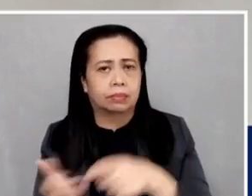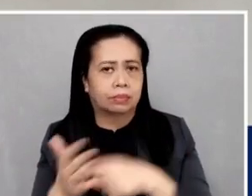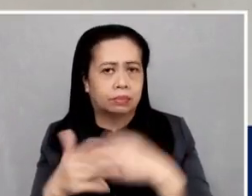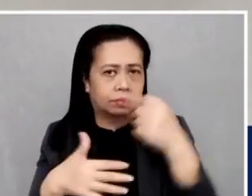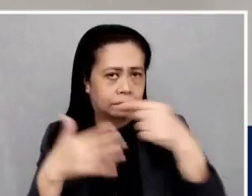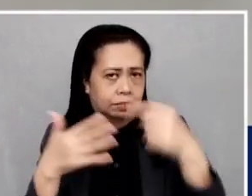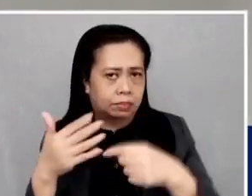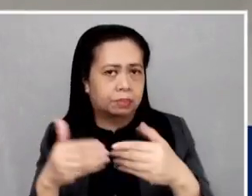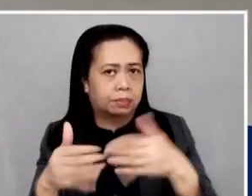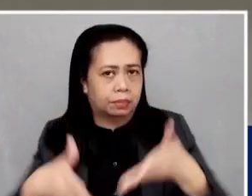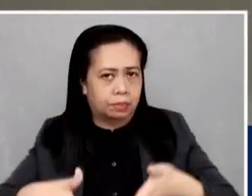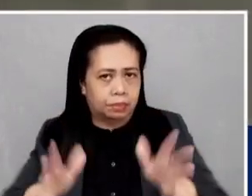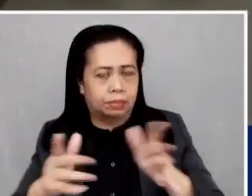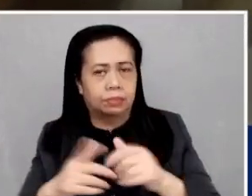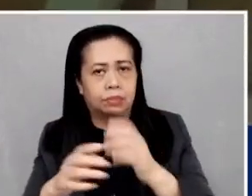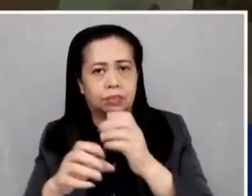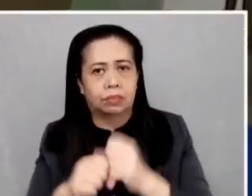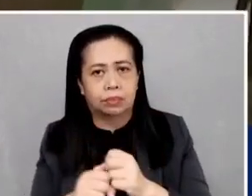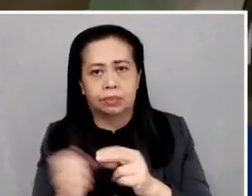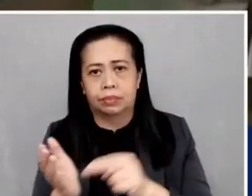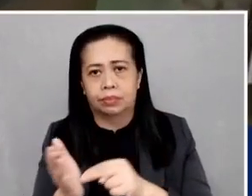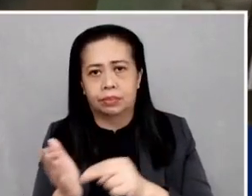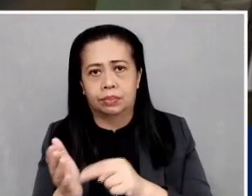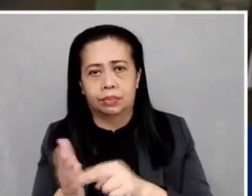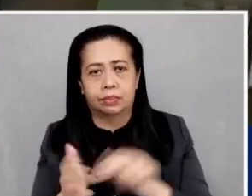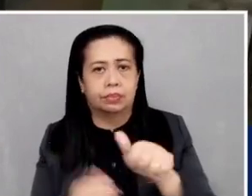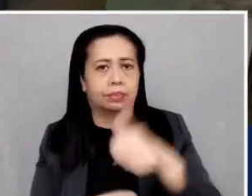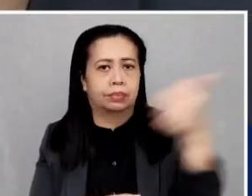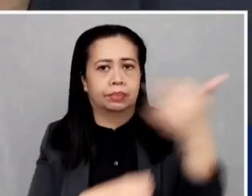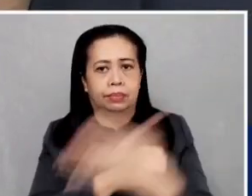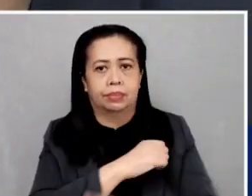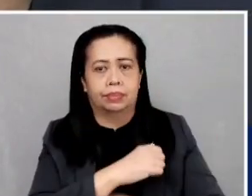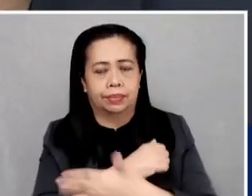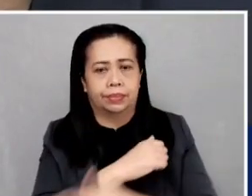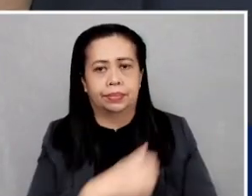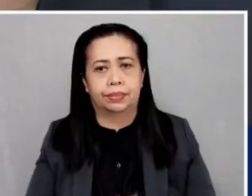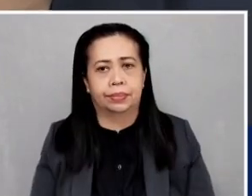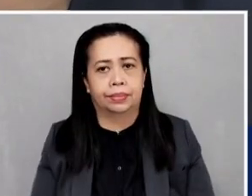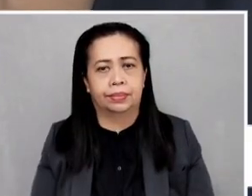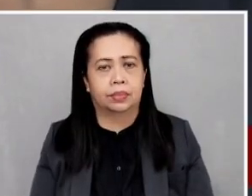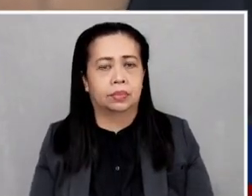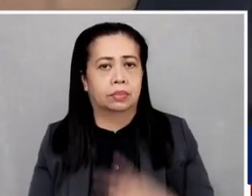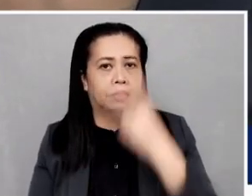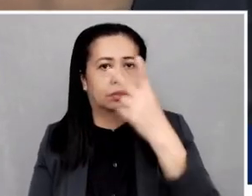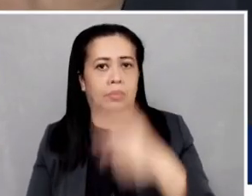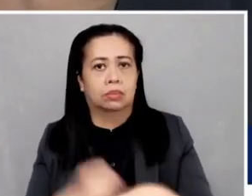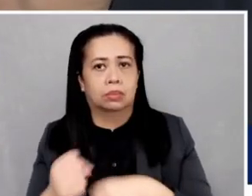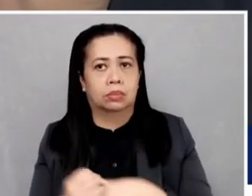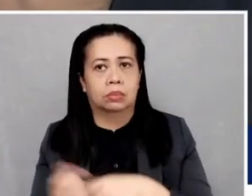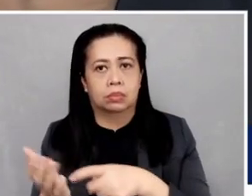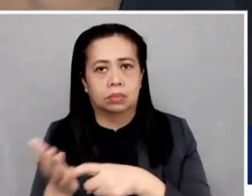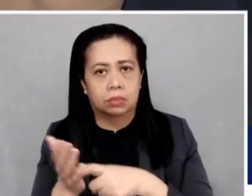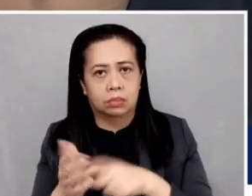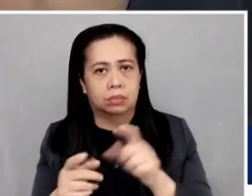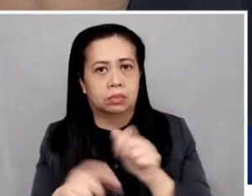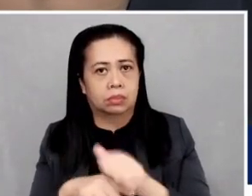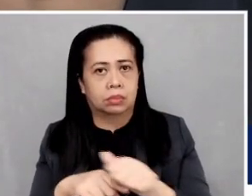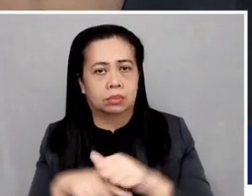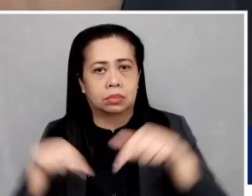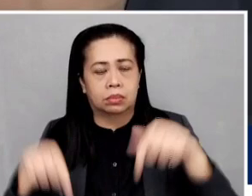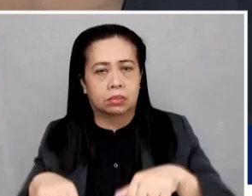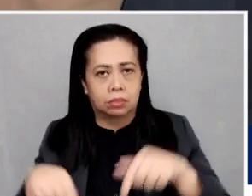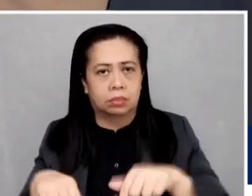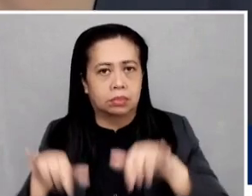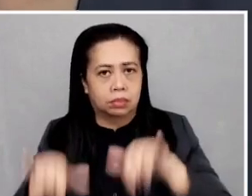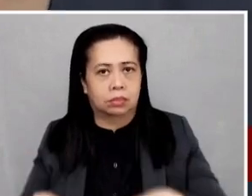bago payagang makakuha ng nurses ang ibang bansa. Yung 2 years na kondisyon na te-train mo sila dito, they still stay